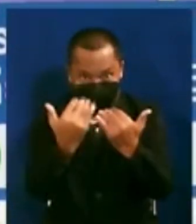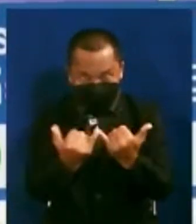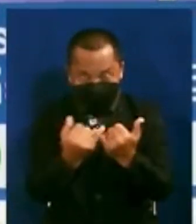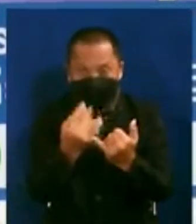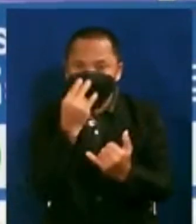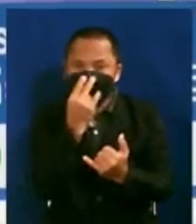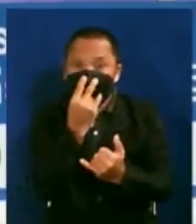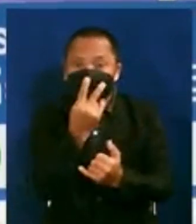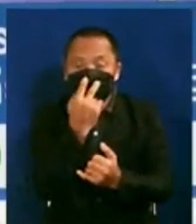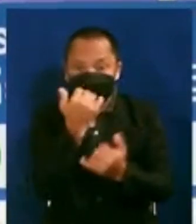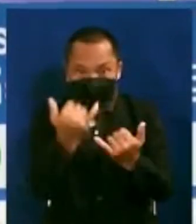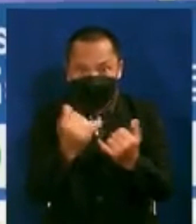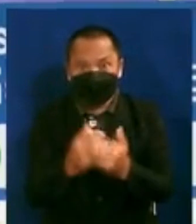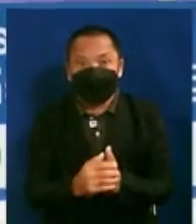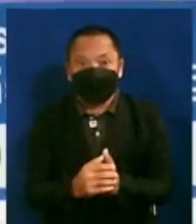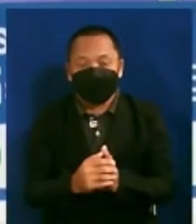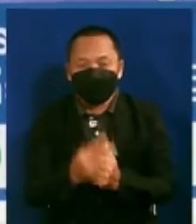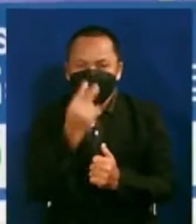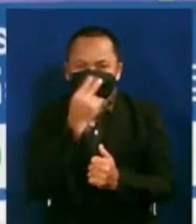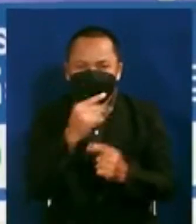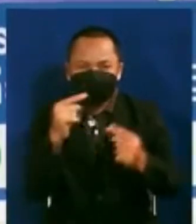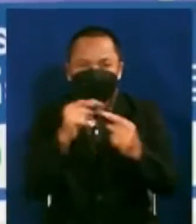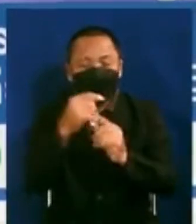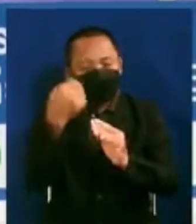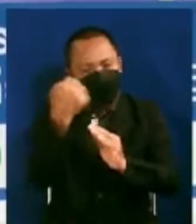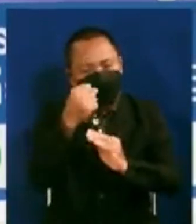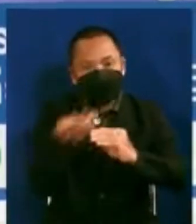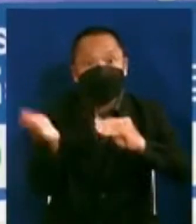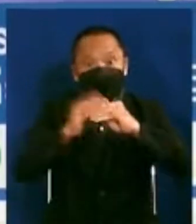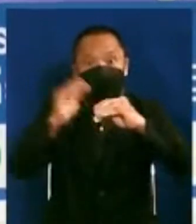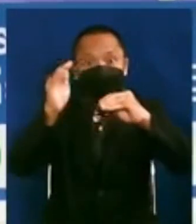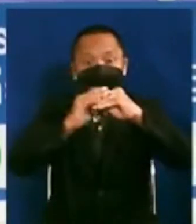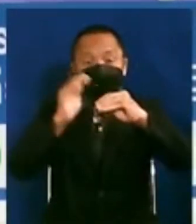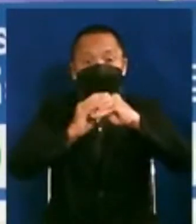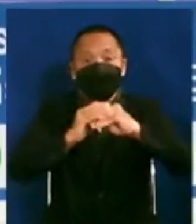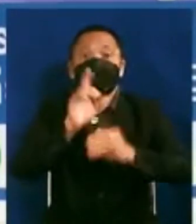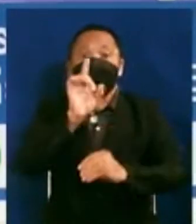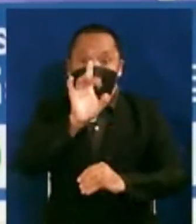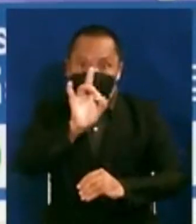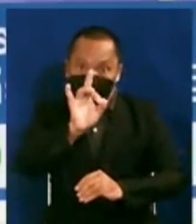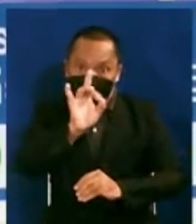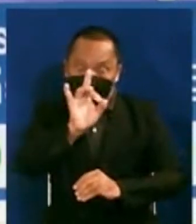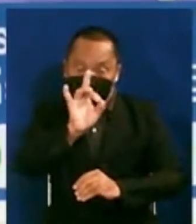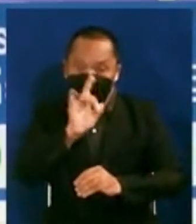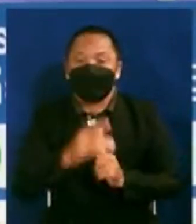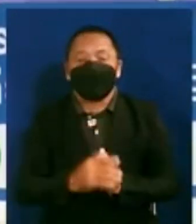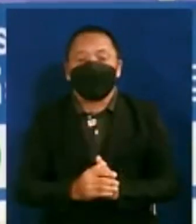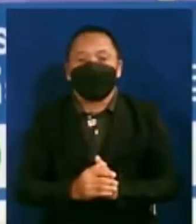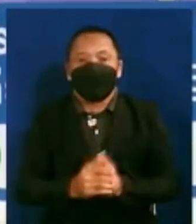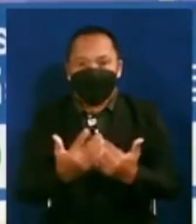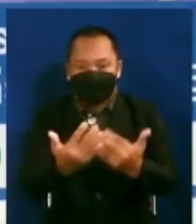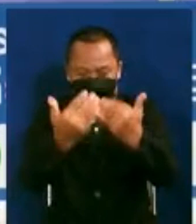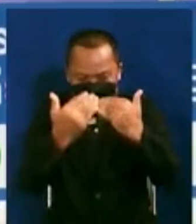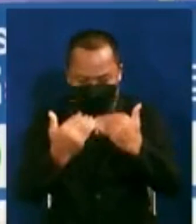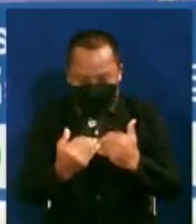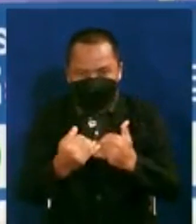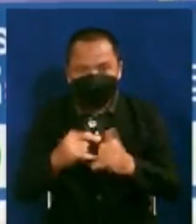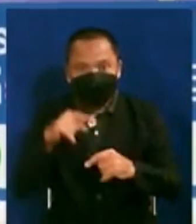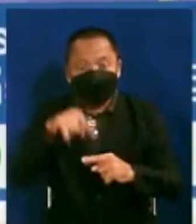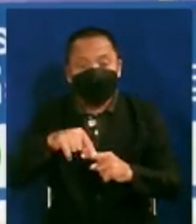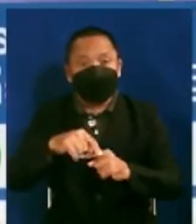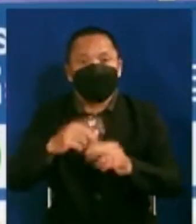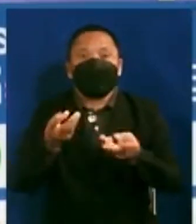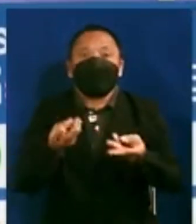เราจะเห็นได้ไหมฮะว่าแทนที่จะเป็นหลัก10คนไข้เพิ่มขึ้นเป็นหลัก100ต่อมาเกิดขึ้นที่สถ